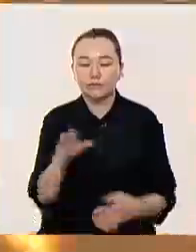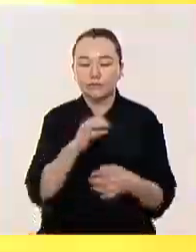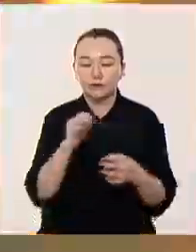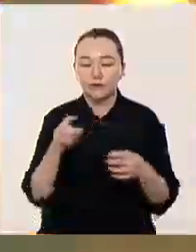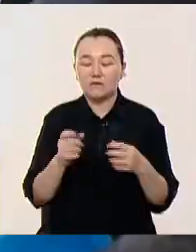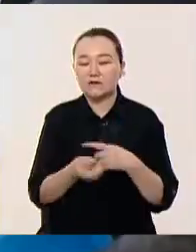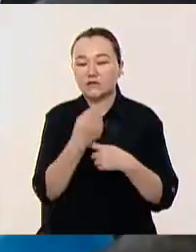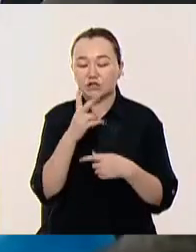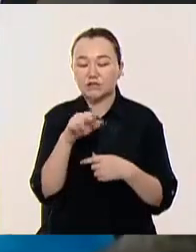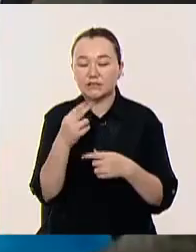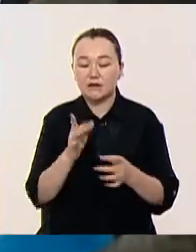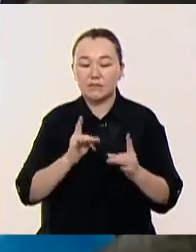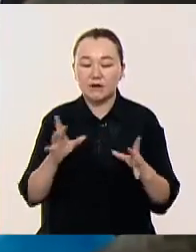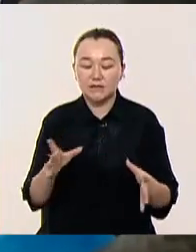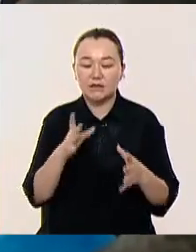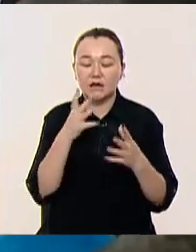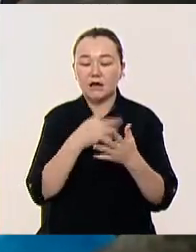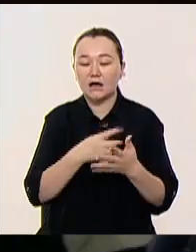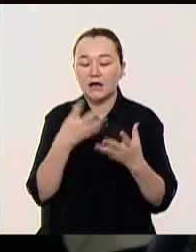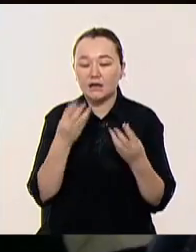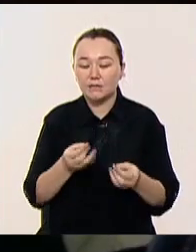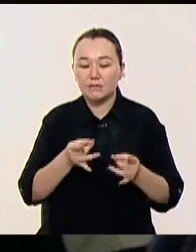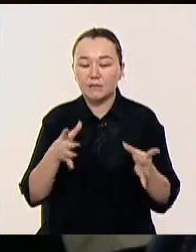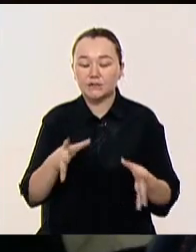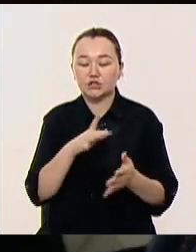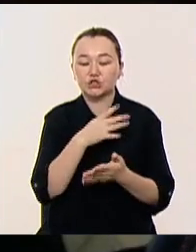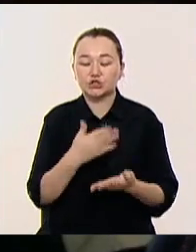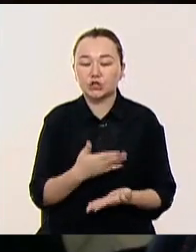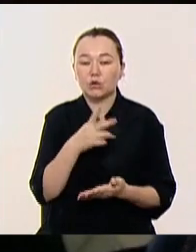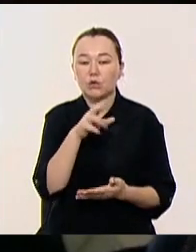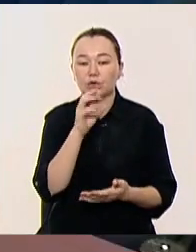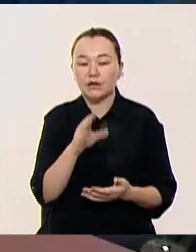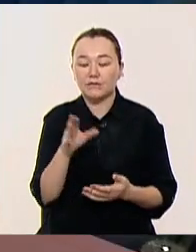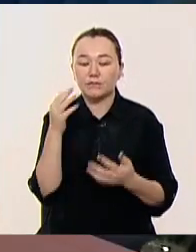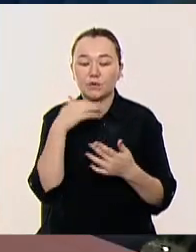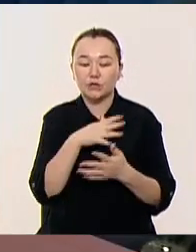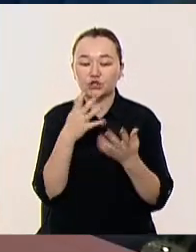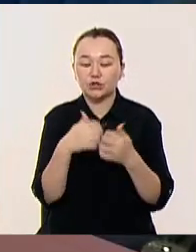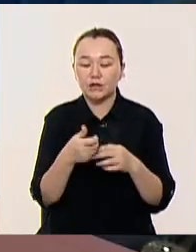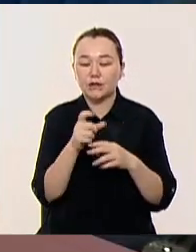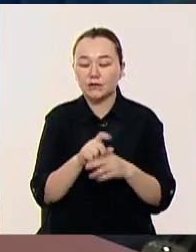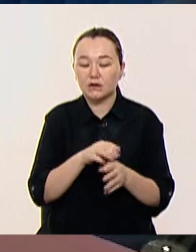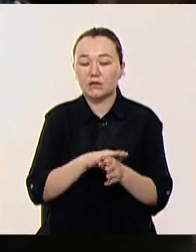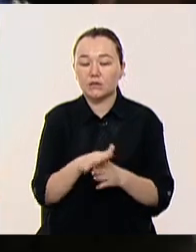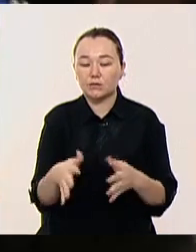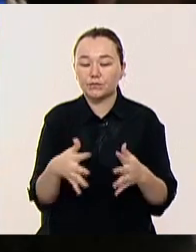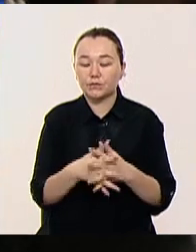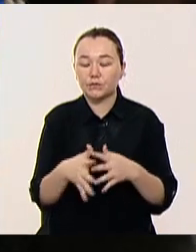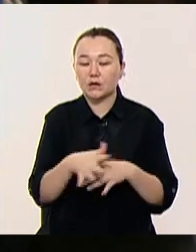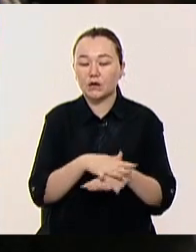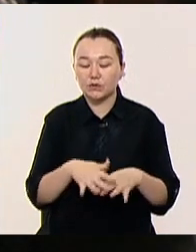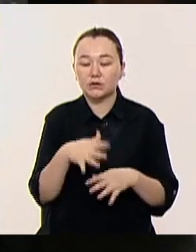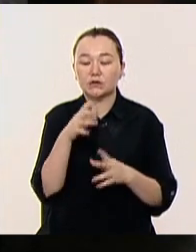Возрождение национального праздника отметили жители города Кунаев. Многие считают, что это поможет сплотить народ и напомнить о дне,